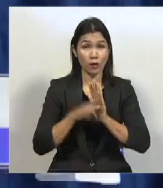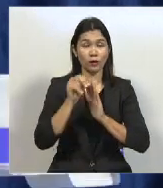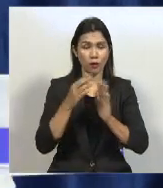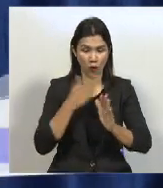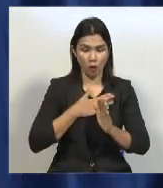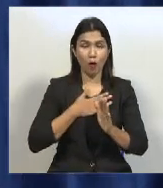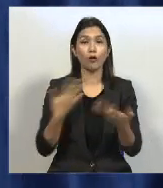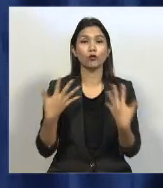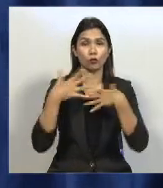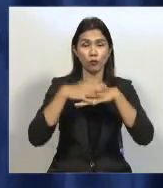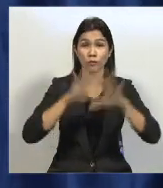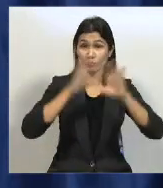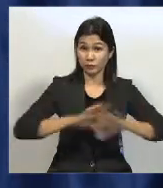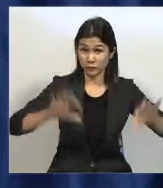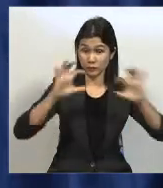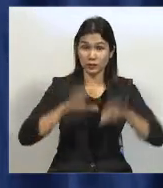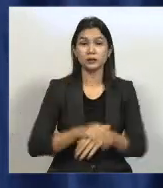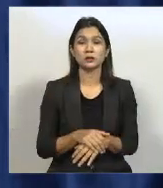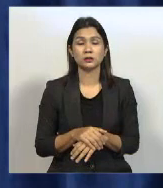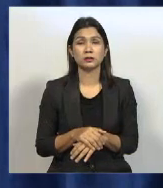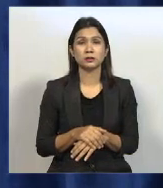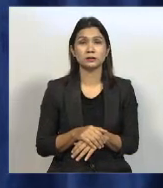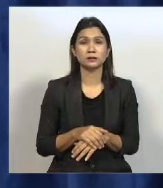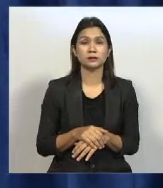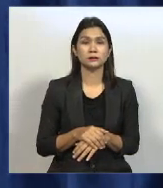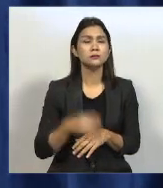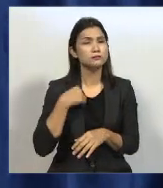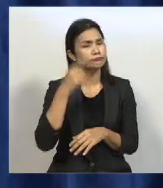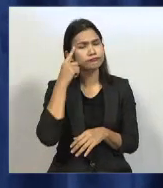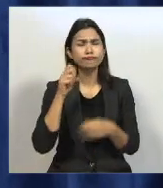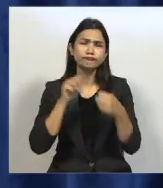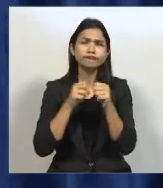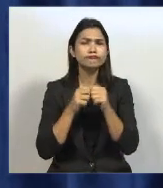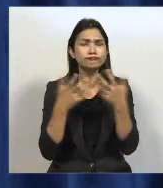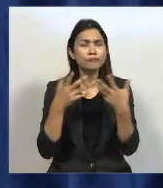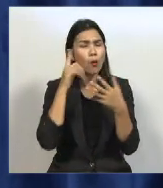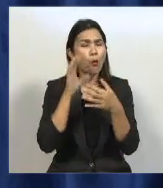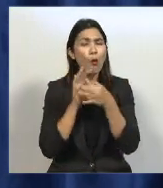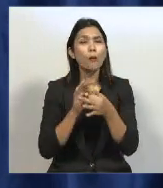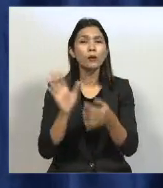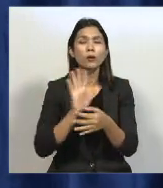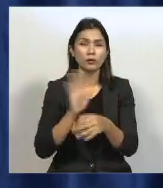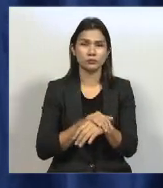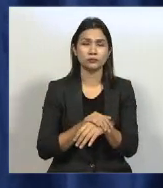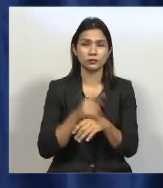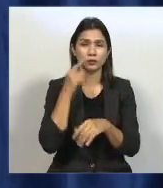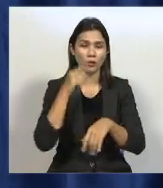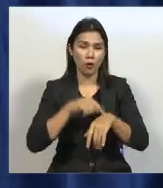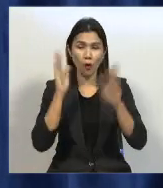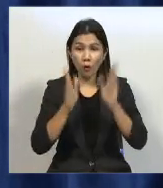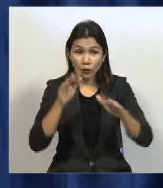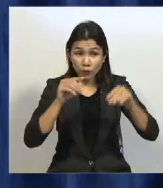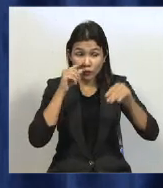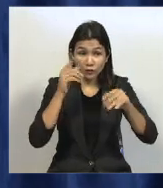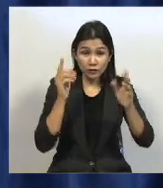พรรคร่วมฝ่ายรัฐบาลในสัดส่วนตรงนี้ก็ไม่น่าจะเป็นห่วงนะครับเพราะว่าเราก็ได้มีโอก